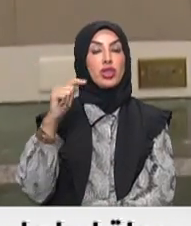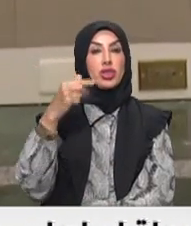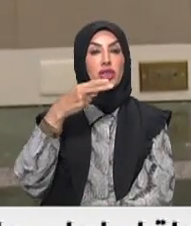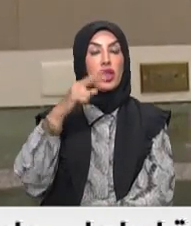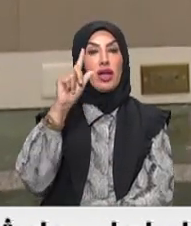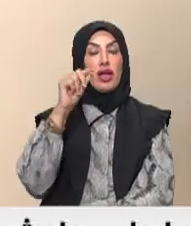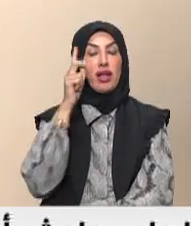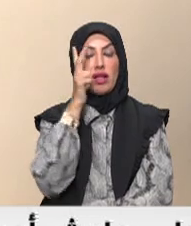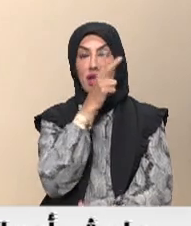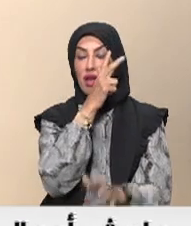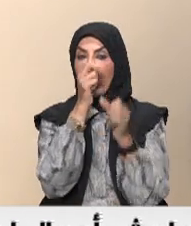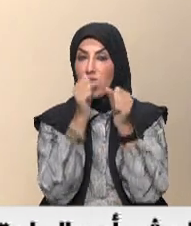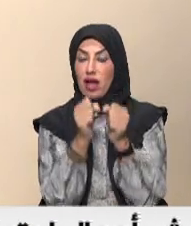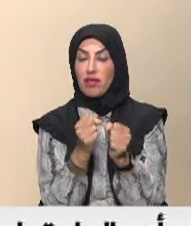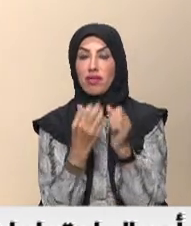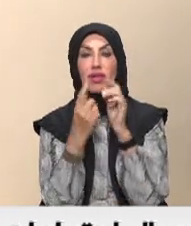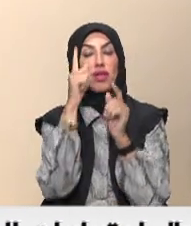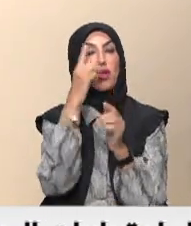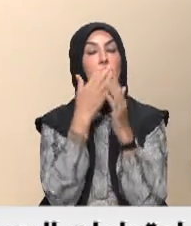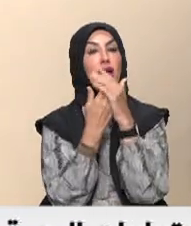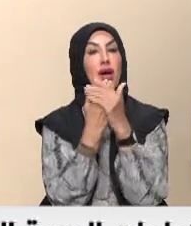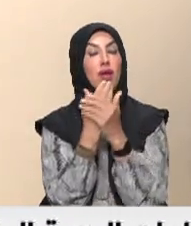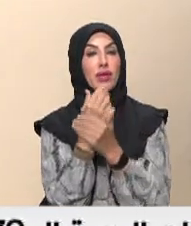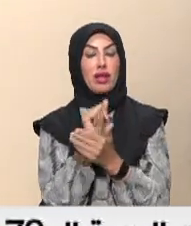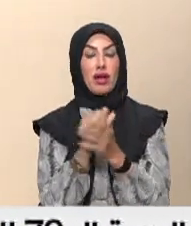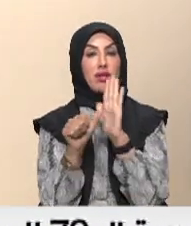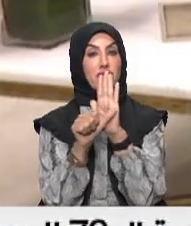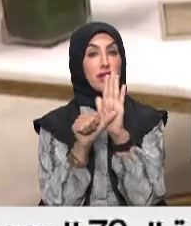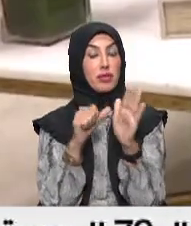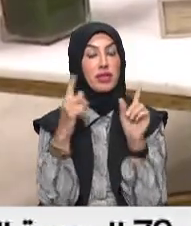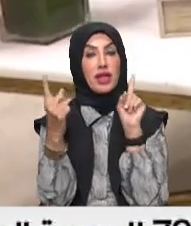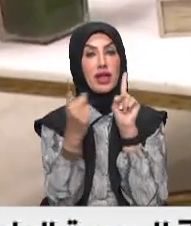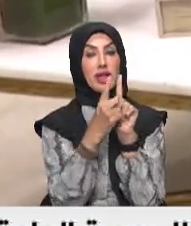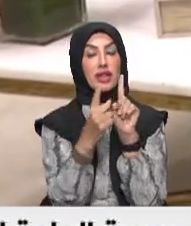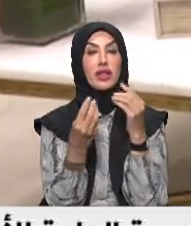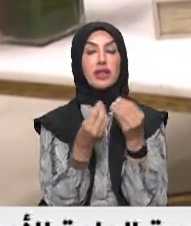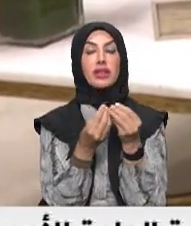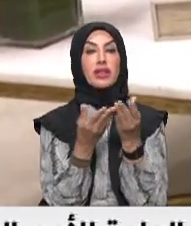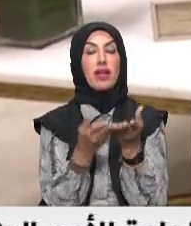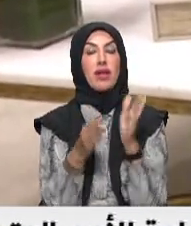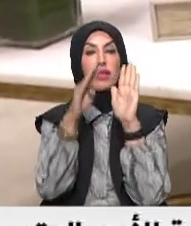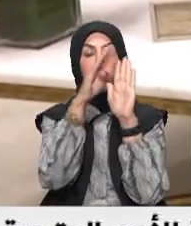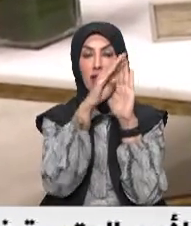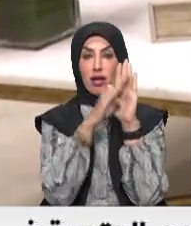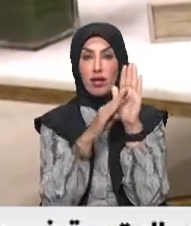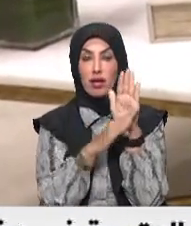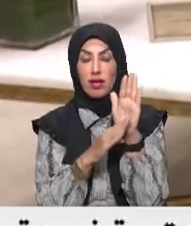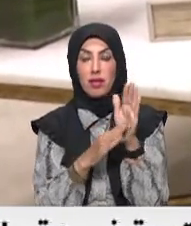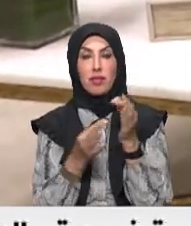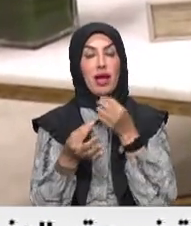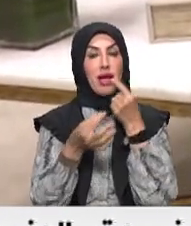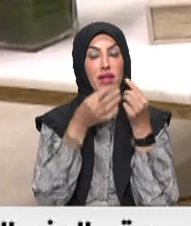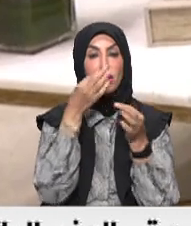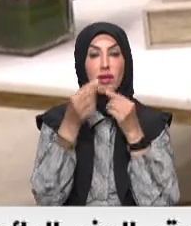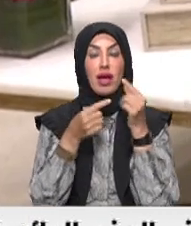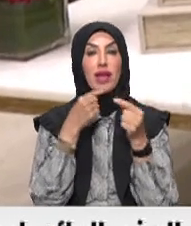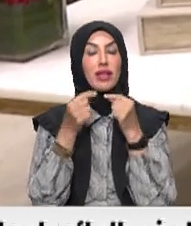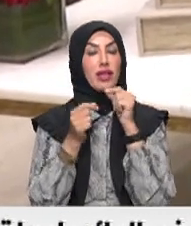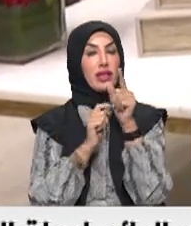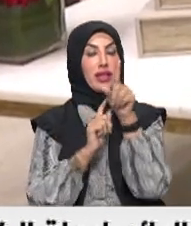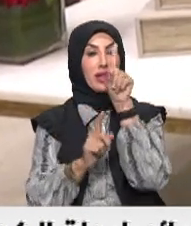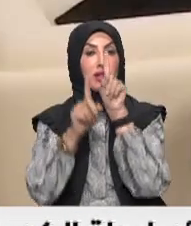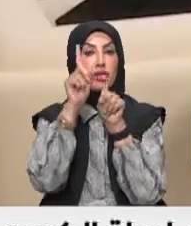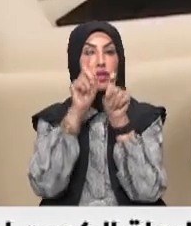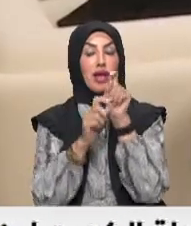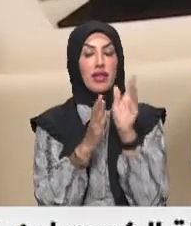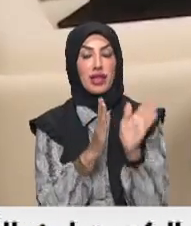حفظه الله ورعاه في مستهل اللقاء كما تم خلال اللقاء بحث اوجه التعاون الثنائي وسبل توطيد